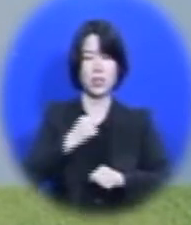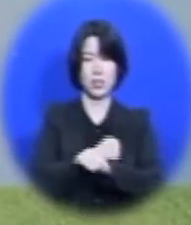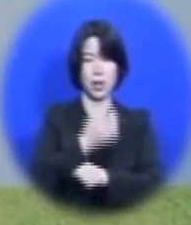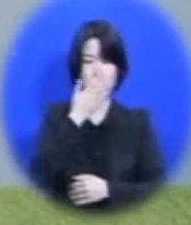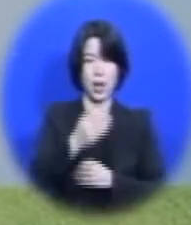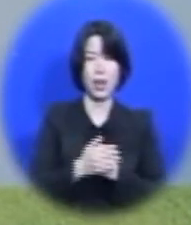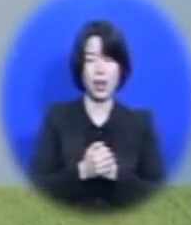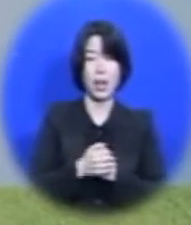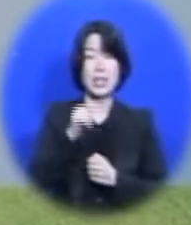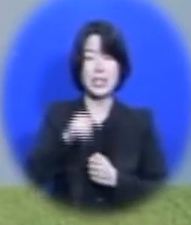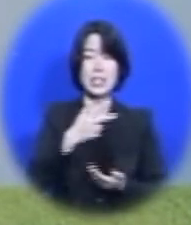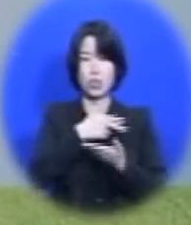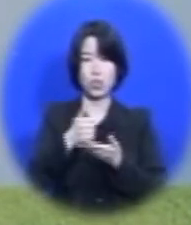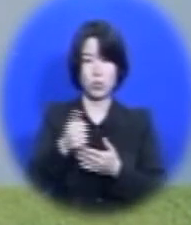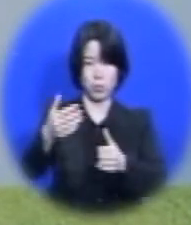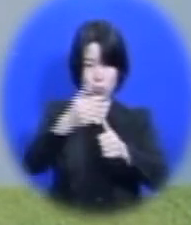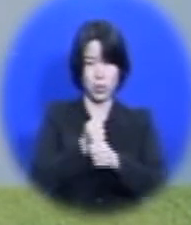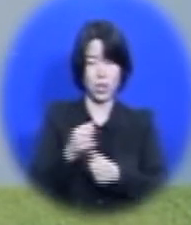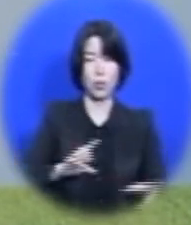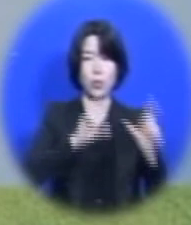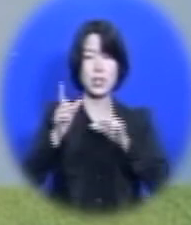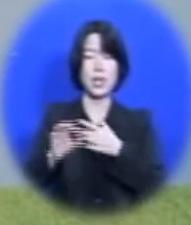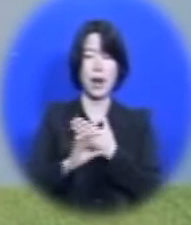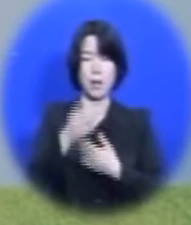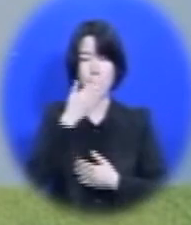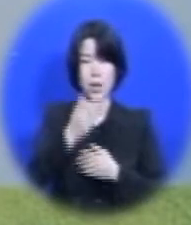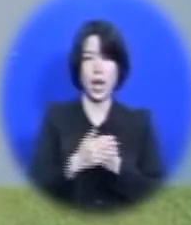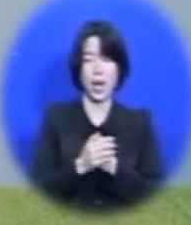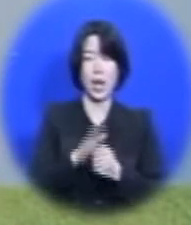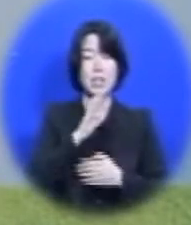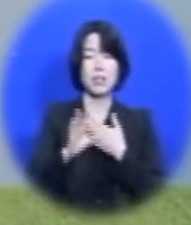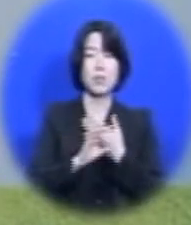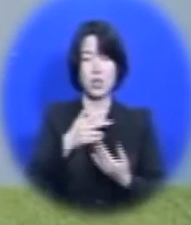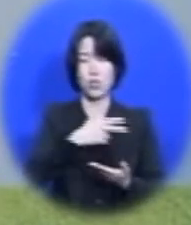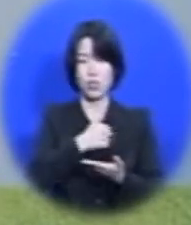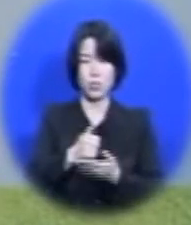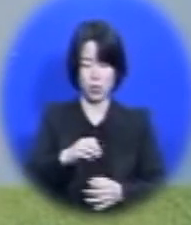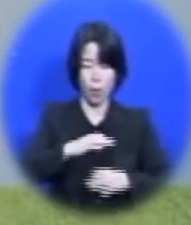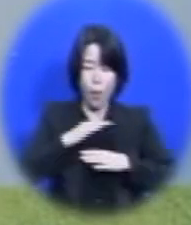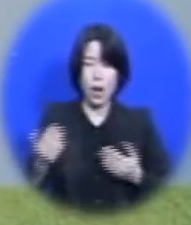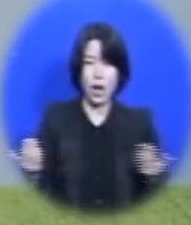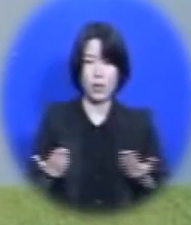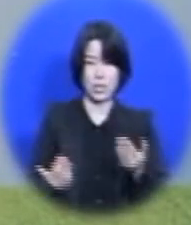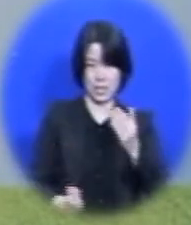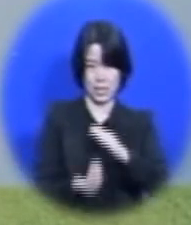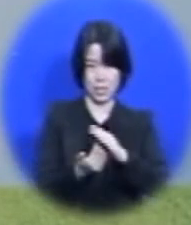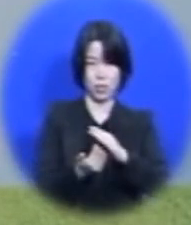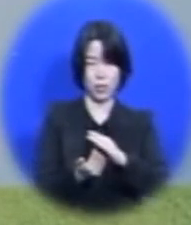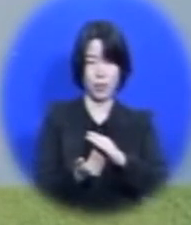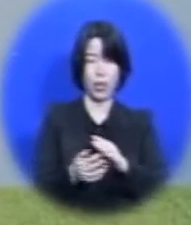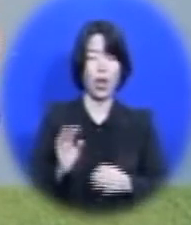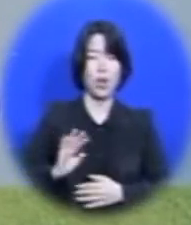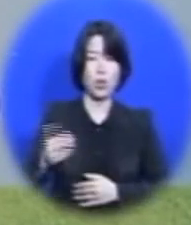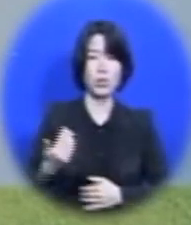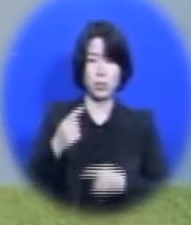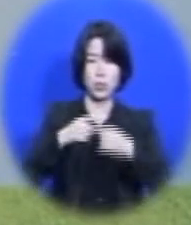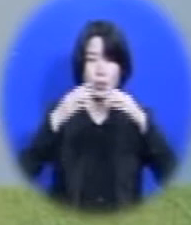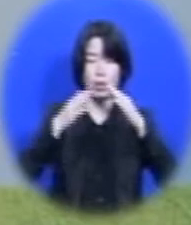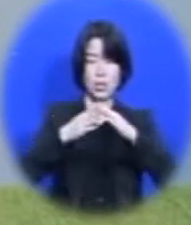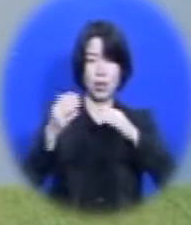그리고 그 주님을 붙잡고 살면 됩니다. 그러면 주님은 놀라운 일을 이루십니다. 요즘에 교회에서